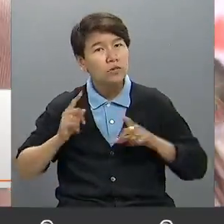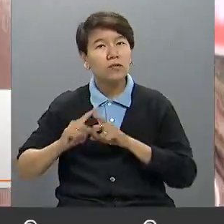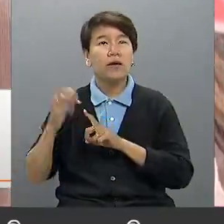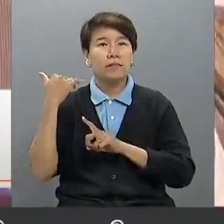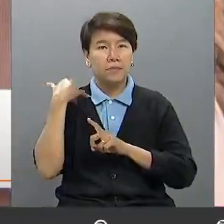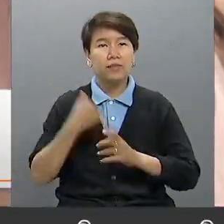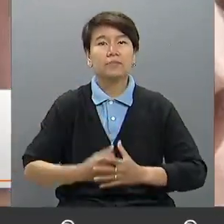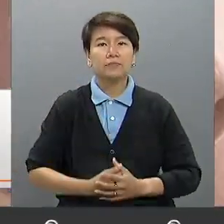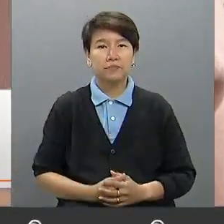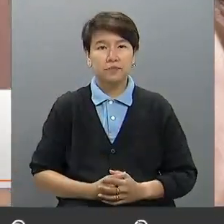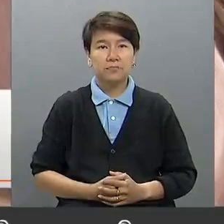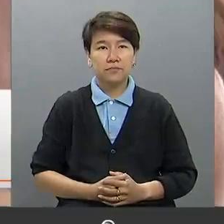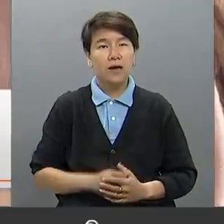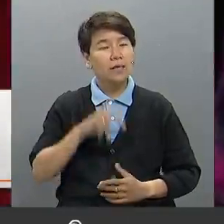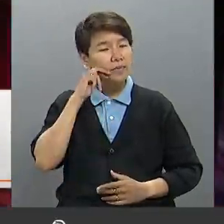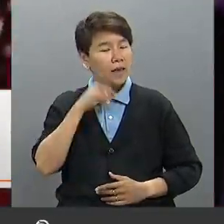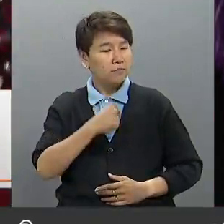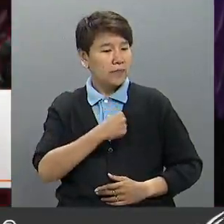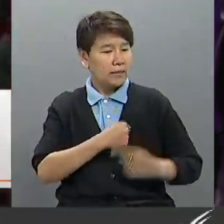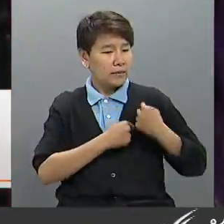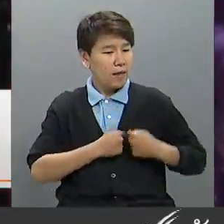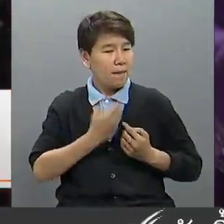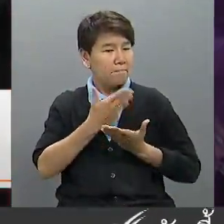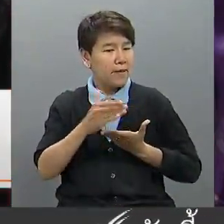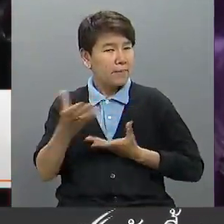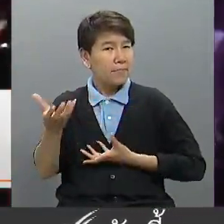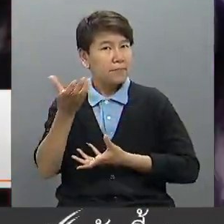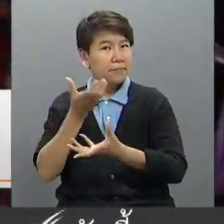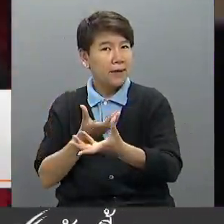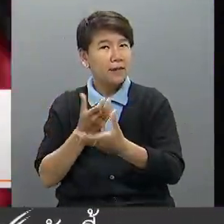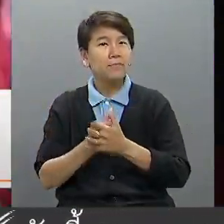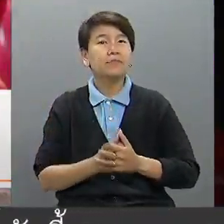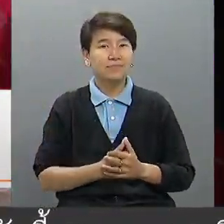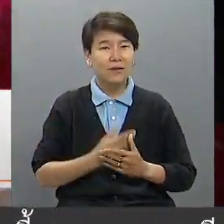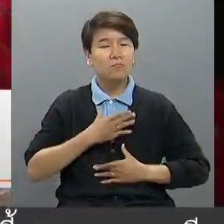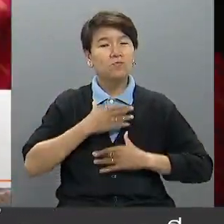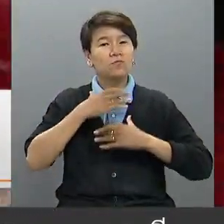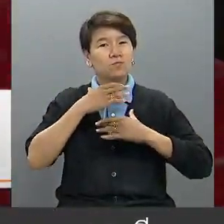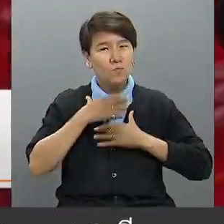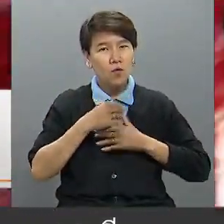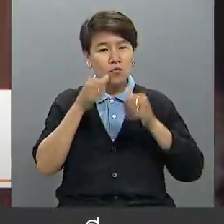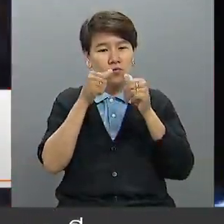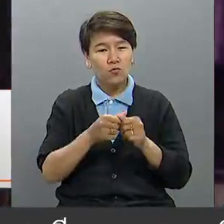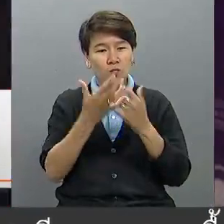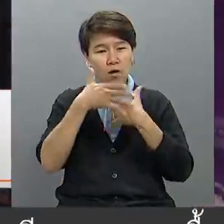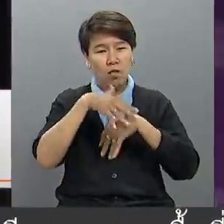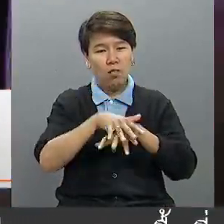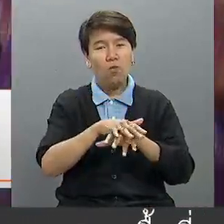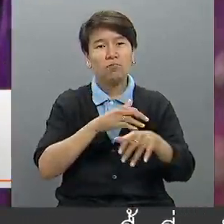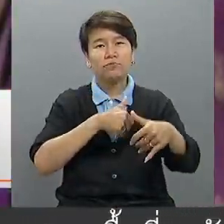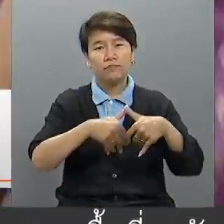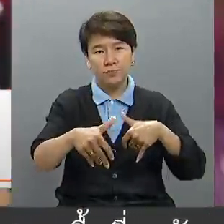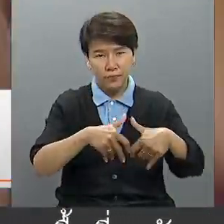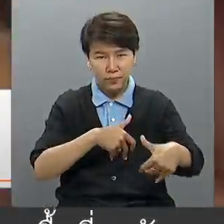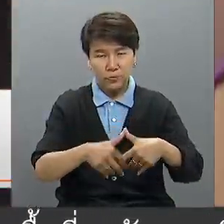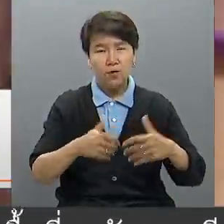ปันรักปันสุขจากภูผาสู่มหานาทีเพื่อให้ทุกคนเนี่ยได้อยู่ในสังคมนะครับอย่างมีความสุขท่ามก